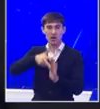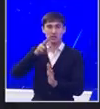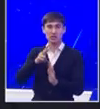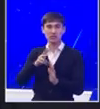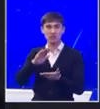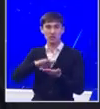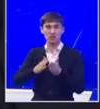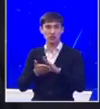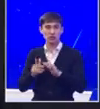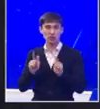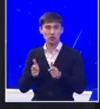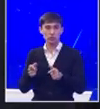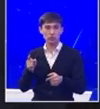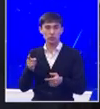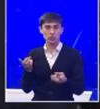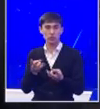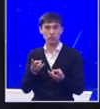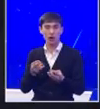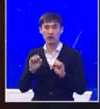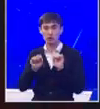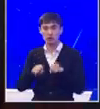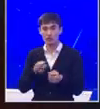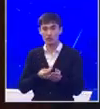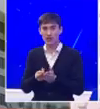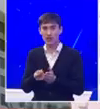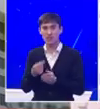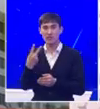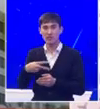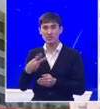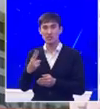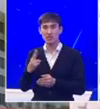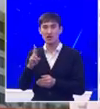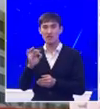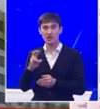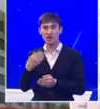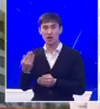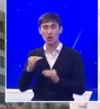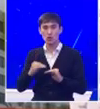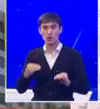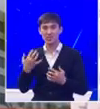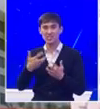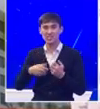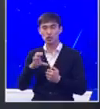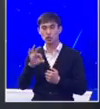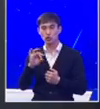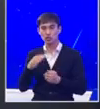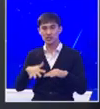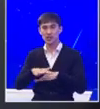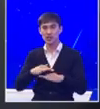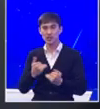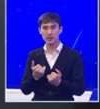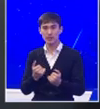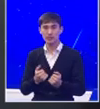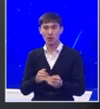соглашение с компаниями-застройщиками о возможном выделении порядка 20 квартир для людей из числа социально уязвимой категории